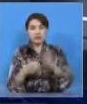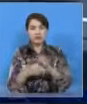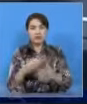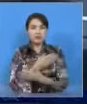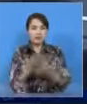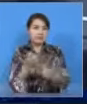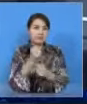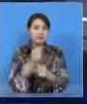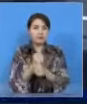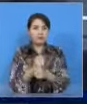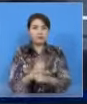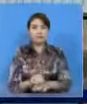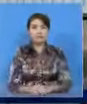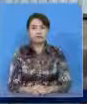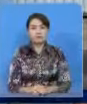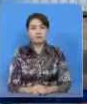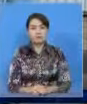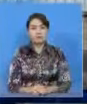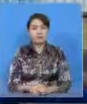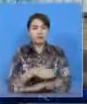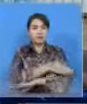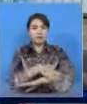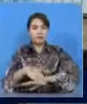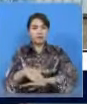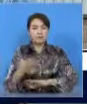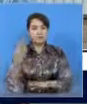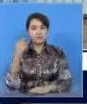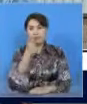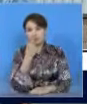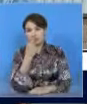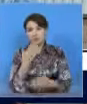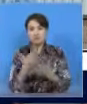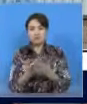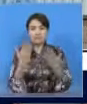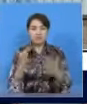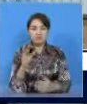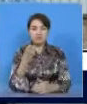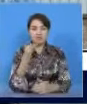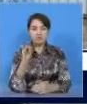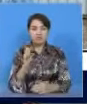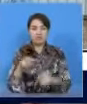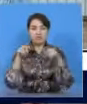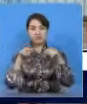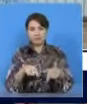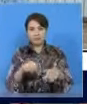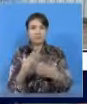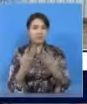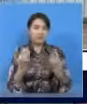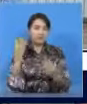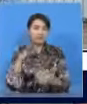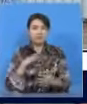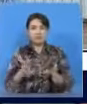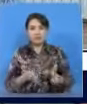не... Ну да, конечно. Мы именно улица бывшая Красная, сейчас Сейфуллина. Здесь когда-то был